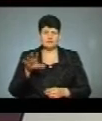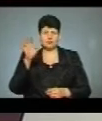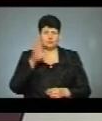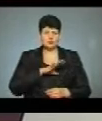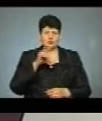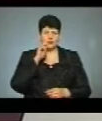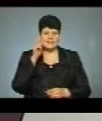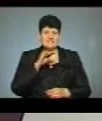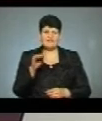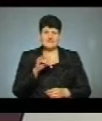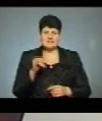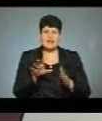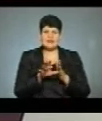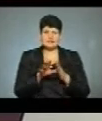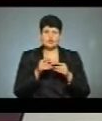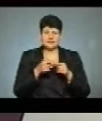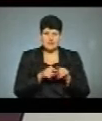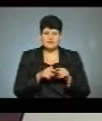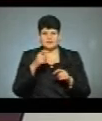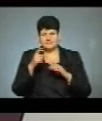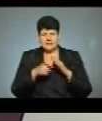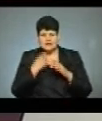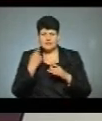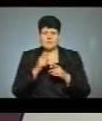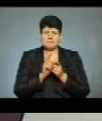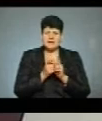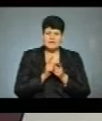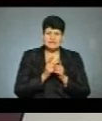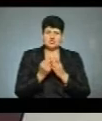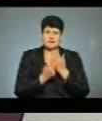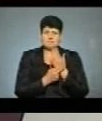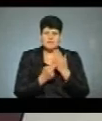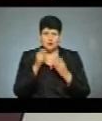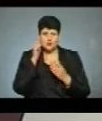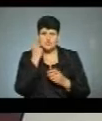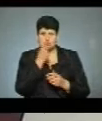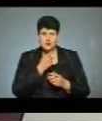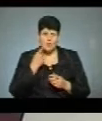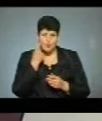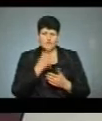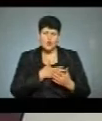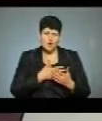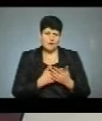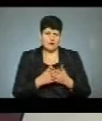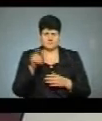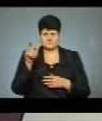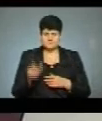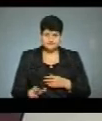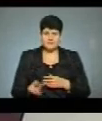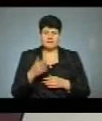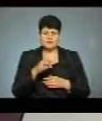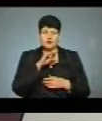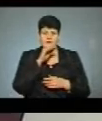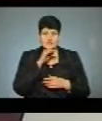українським фізиком і електротехніком, винахідником, публіцистом, перекладачем Біблії українською мовою, громадським діячем. Іван Пулюй – професор і